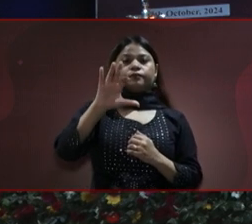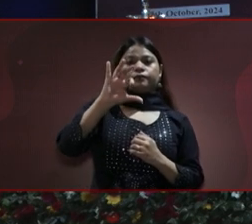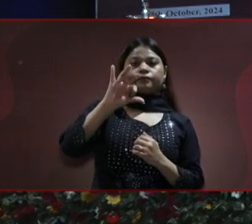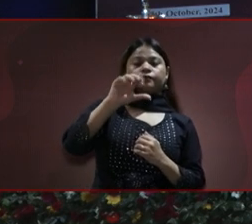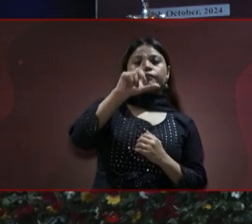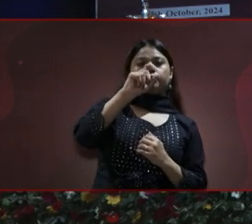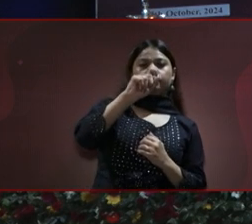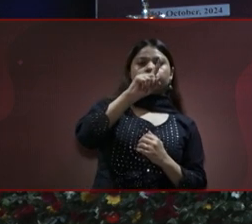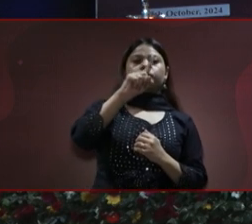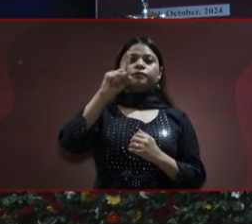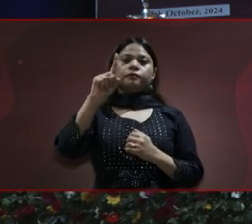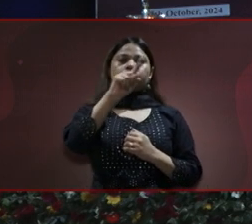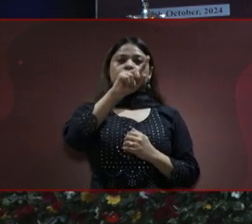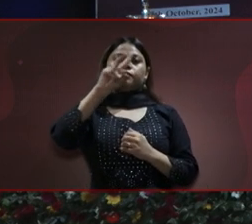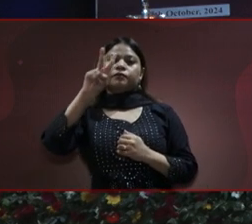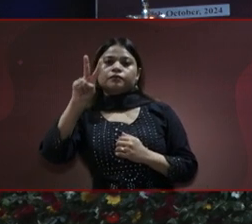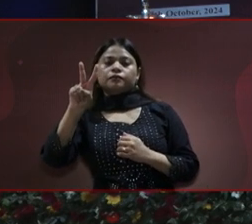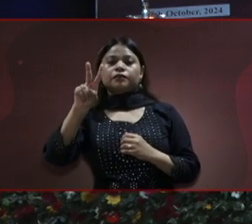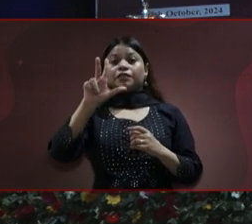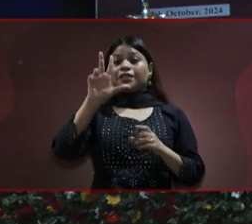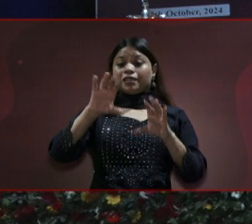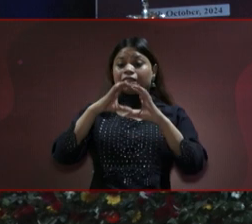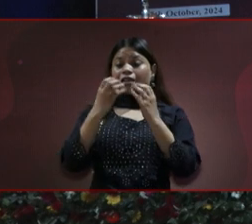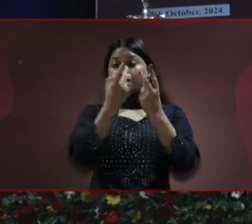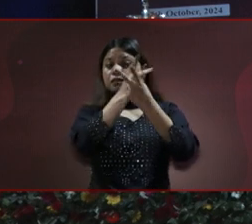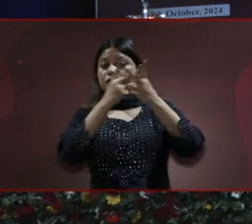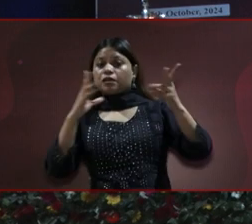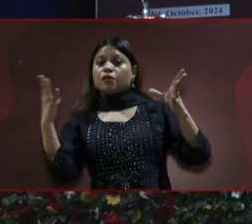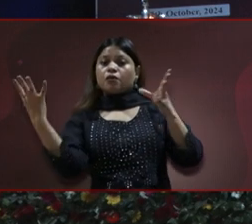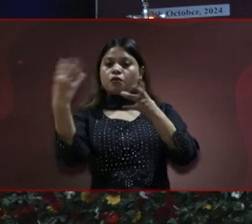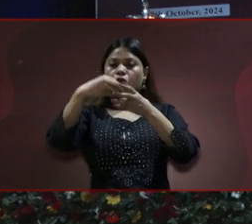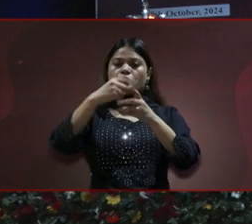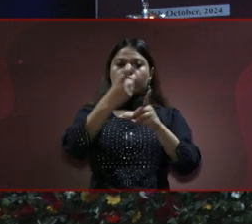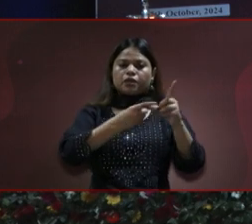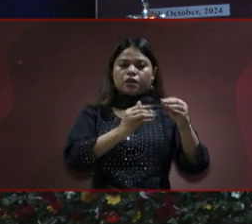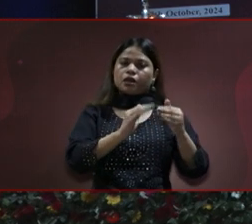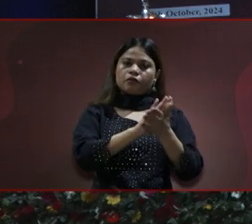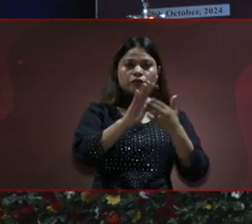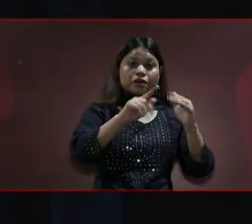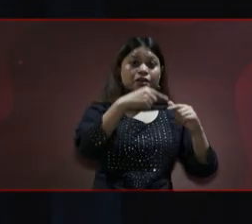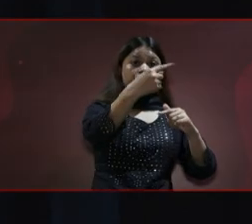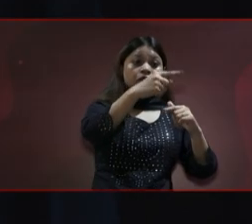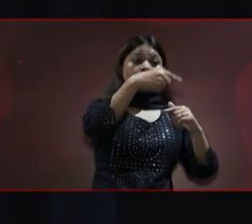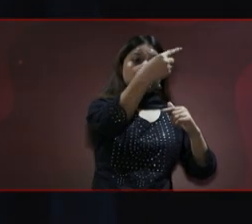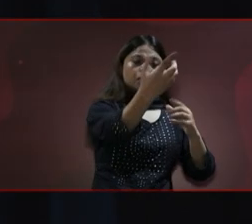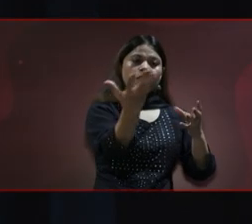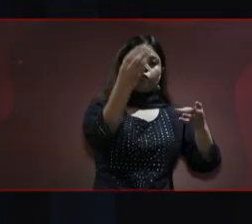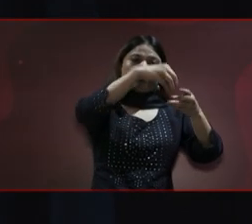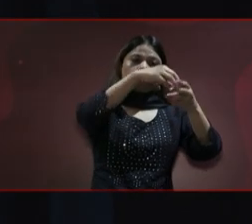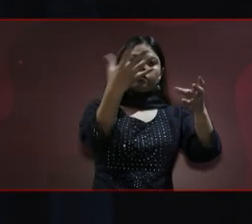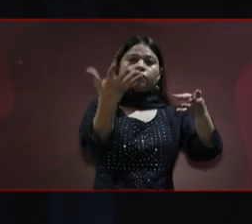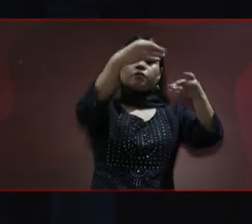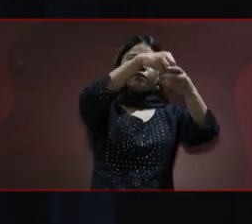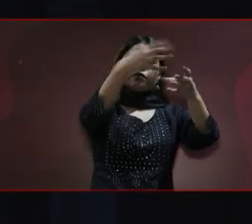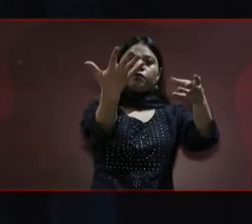Class 7, 8, 4, 5, 4, 5, 7, 8, 9, 10, 11, 12, ये 8 क्लास में से अगले साल 4 क्लास की और किताब आ जाएंगे, फिर अगले साल और 4 साल की आ